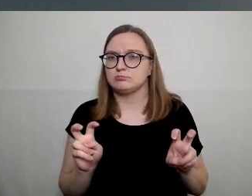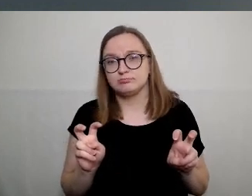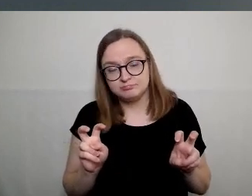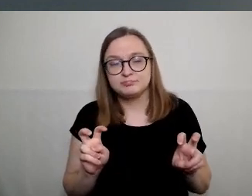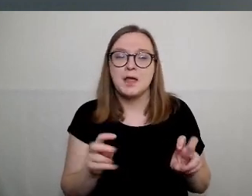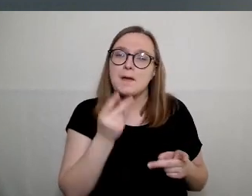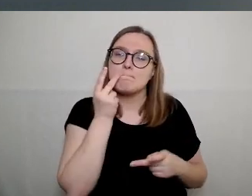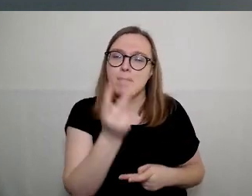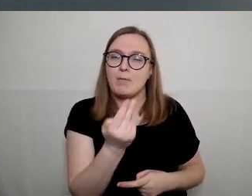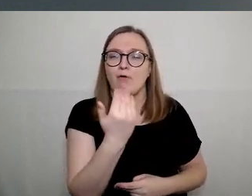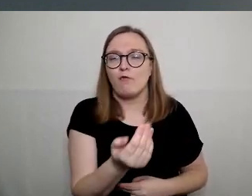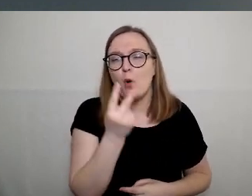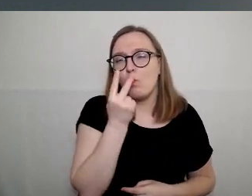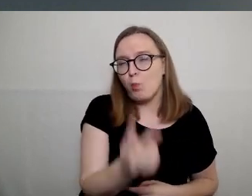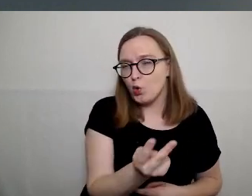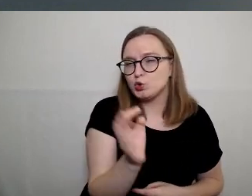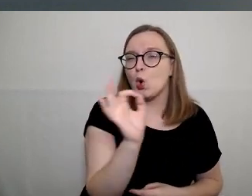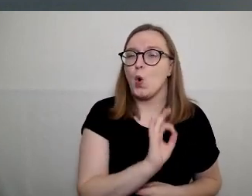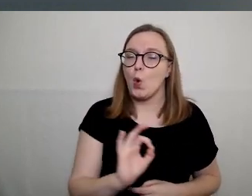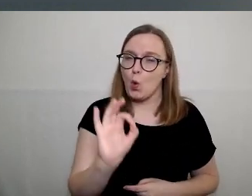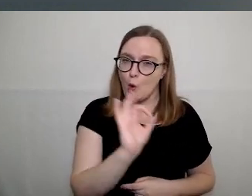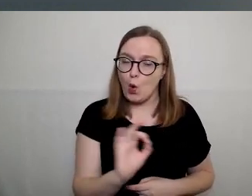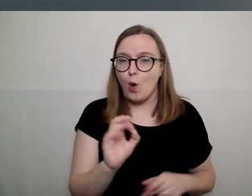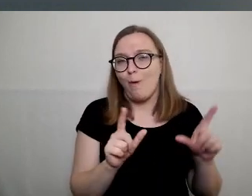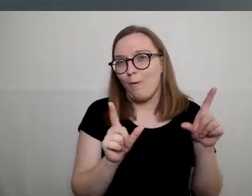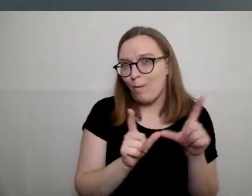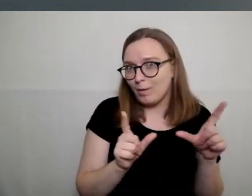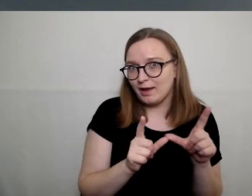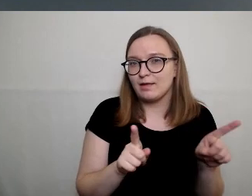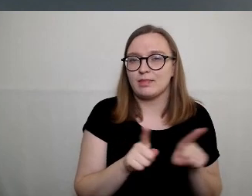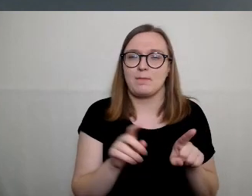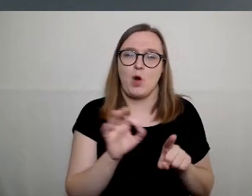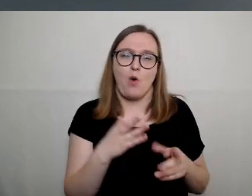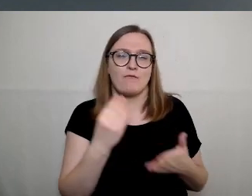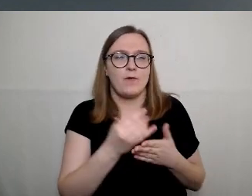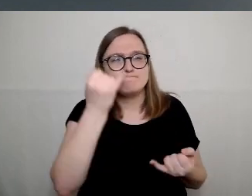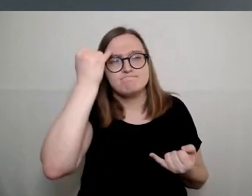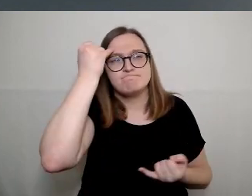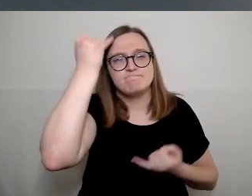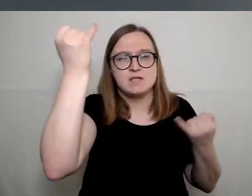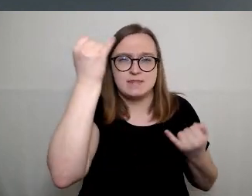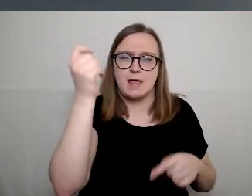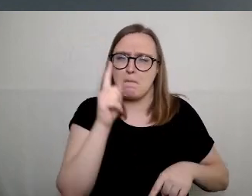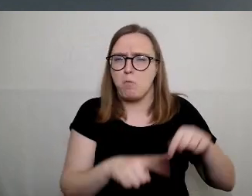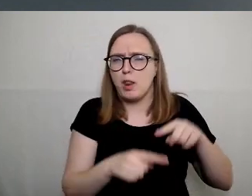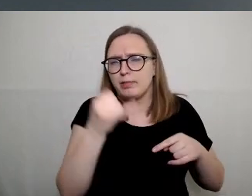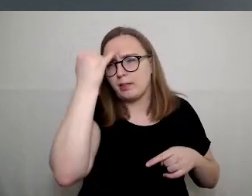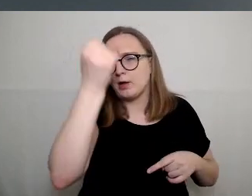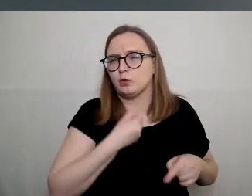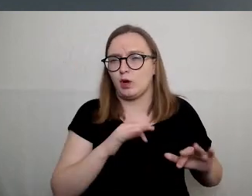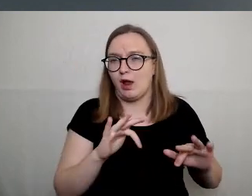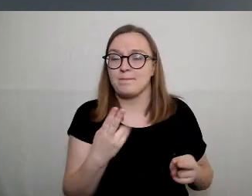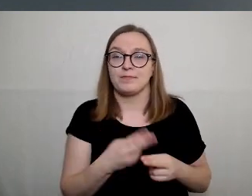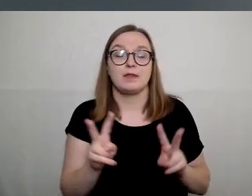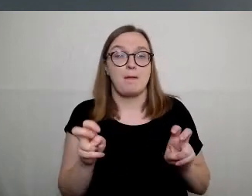ūkį ir ūkiškumą, bet ir ideologinę dimensiją, vis tiek jūs atstovaujat partijoms. Štai viešosios paslaugos.